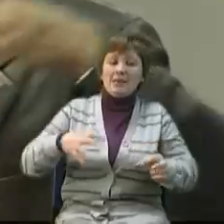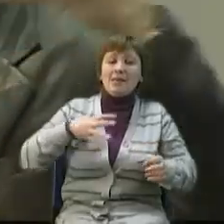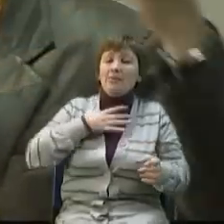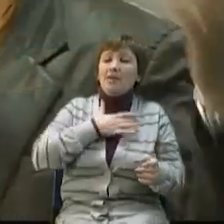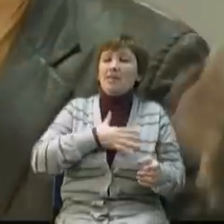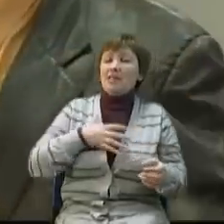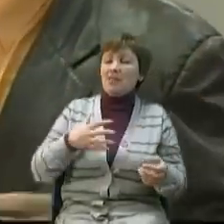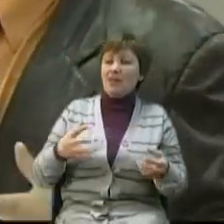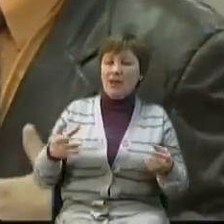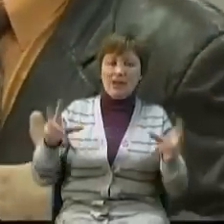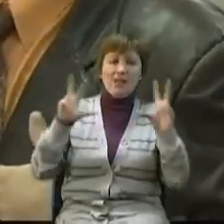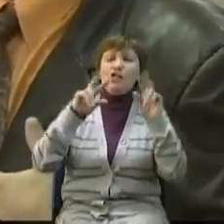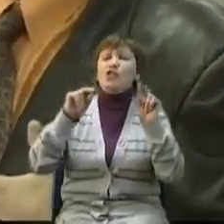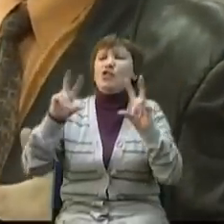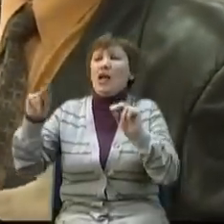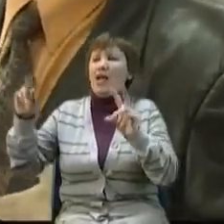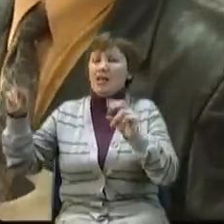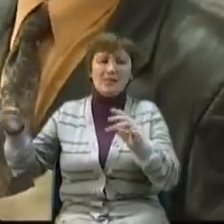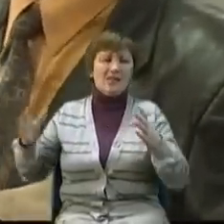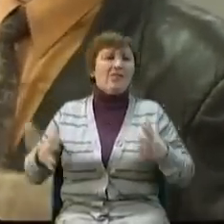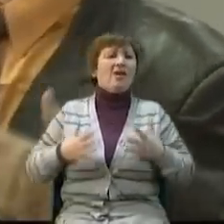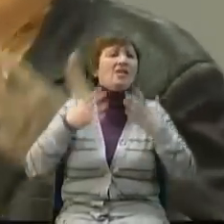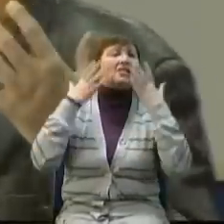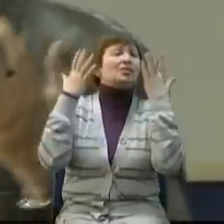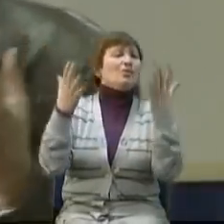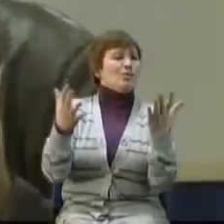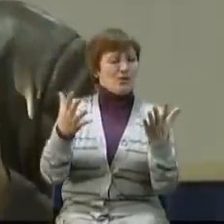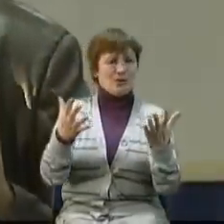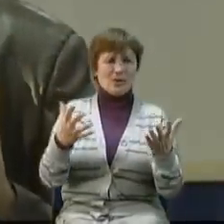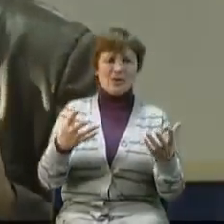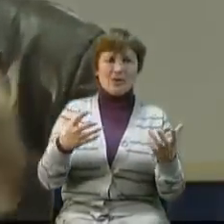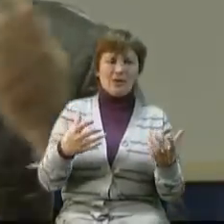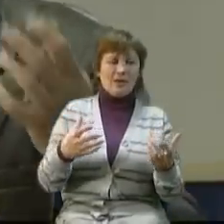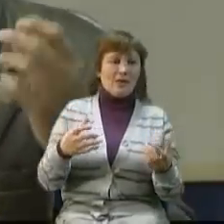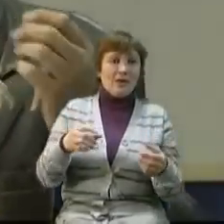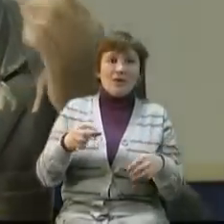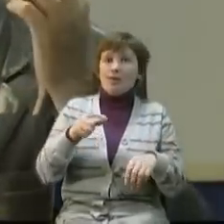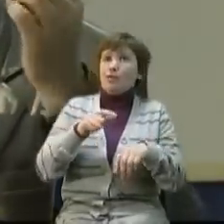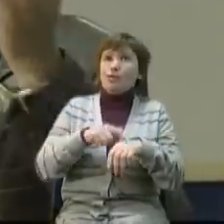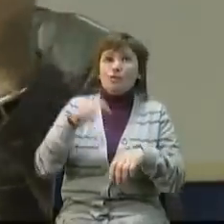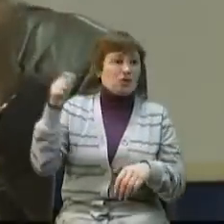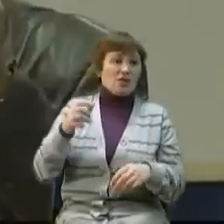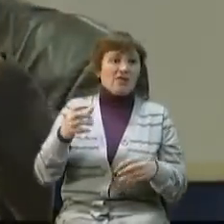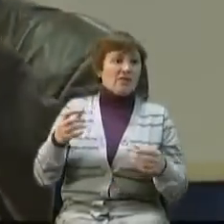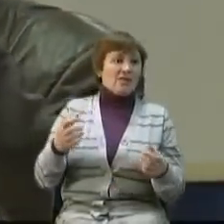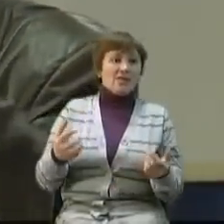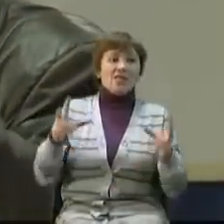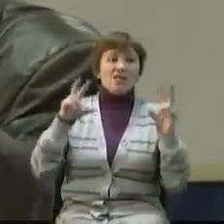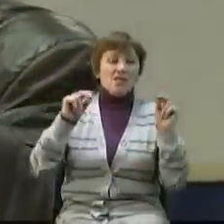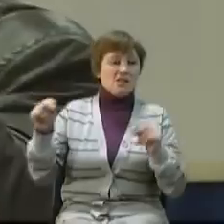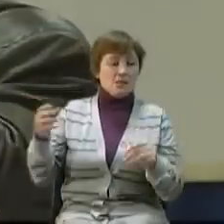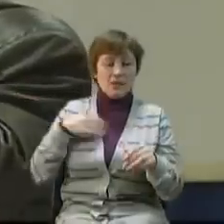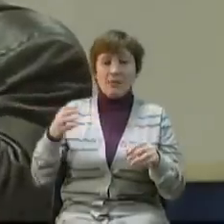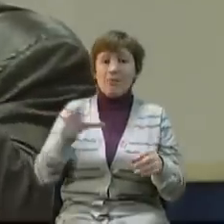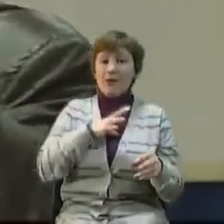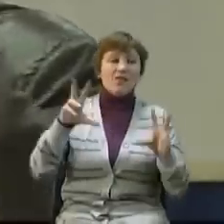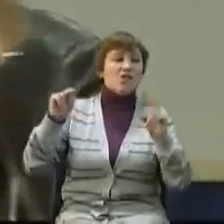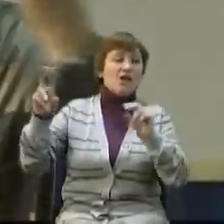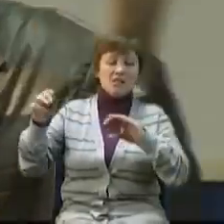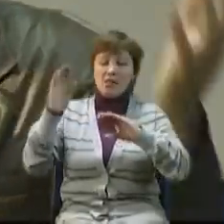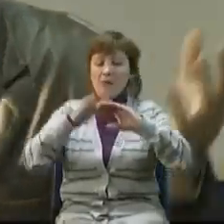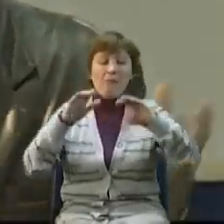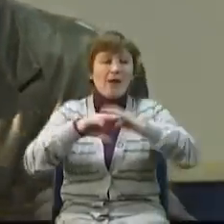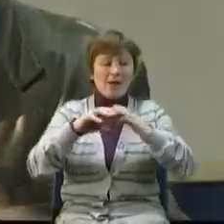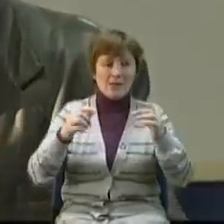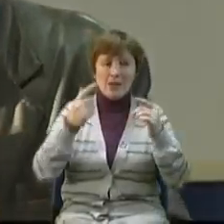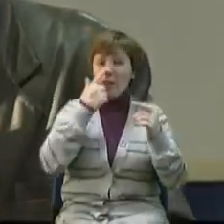такой восторг. Нету большего счастья для... У меня были счастливы пальцы, ногти, брови, нос. У меня